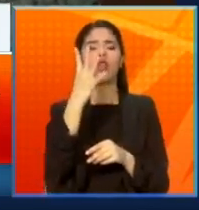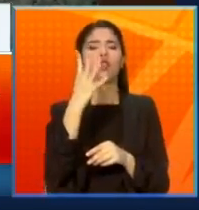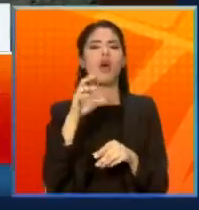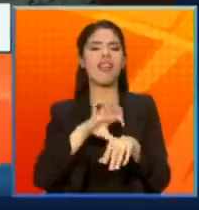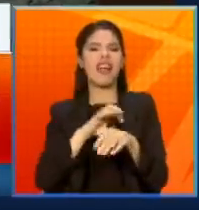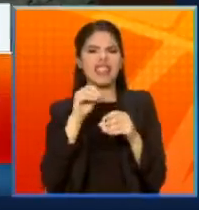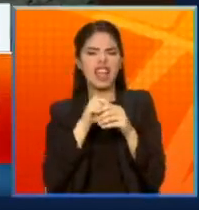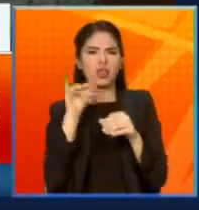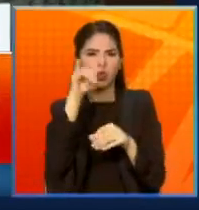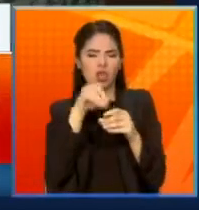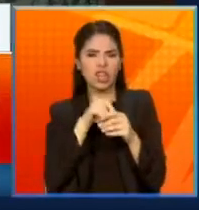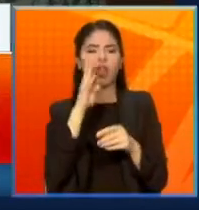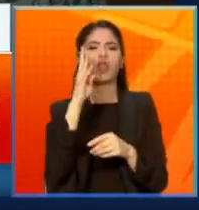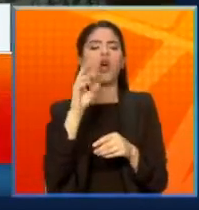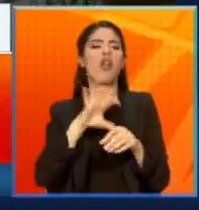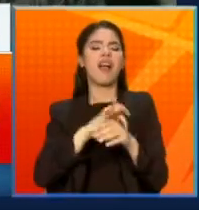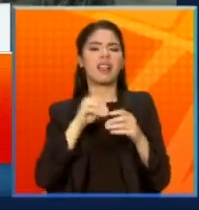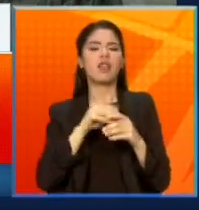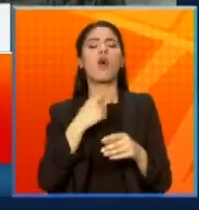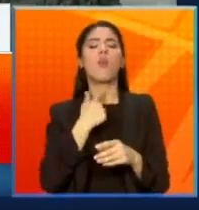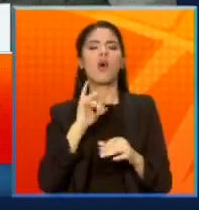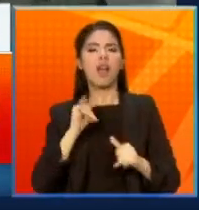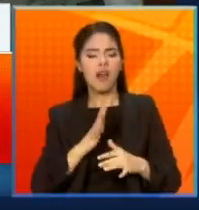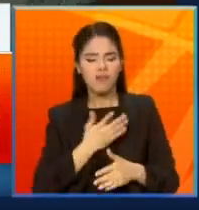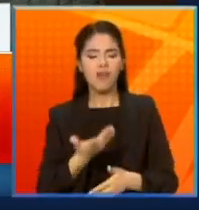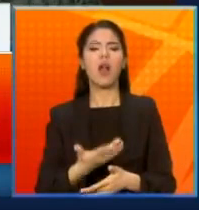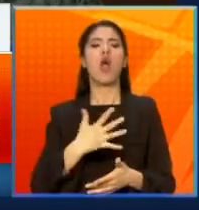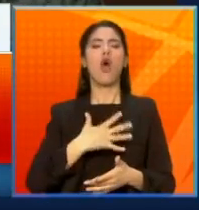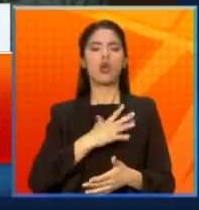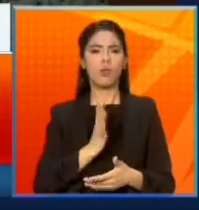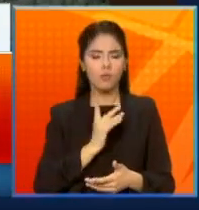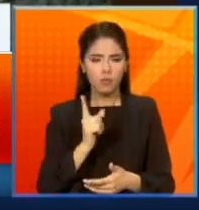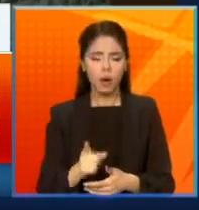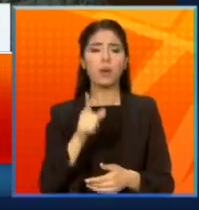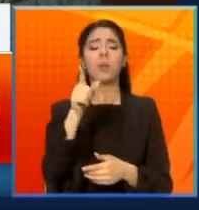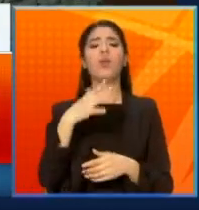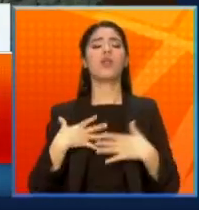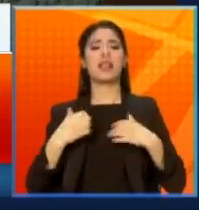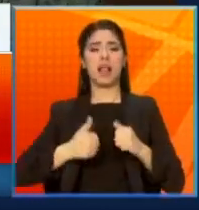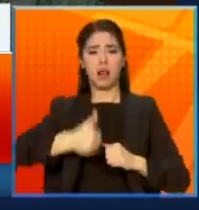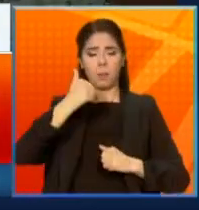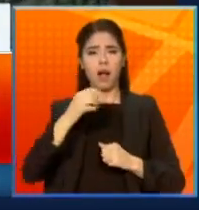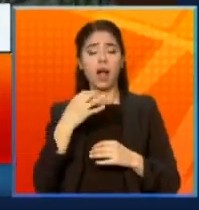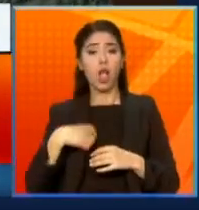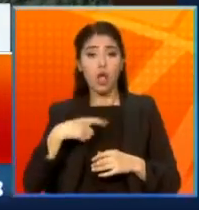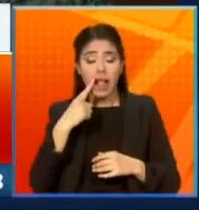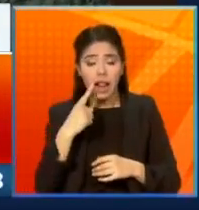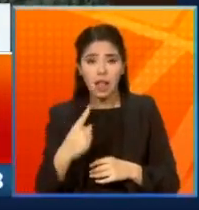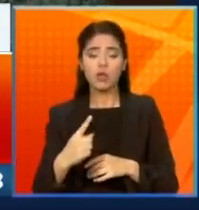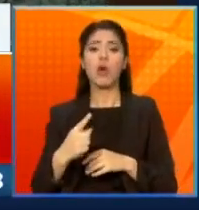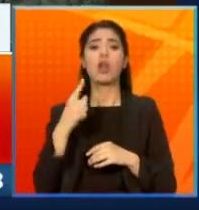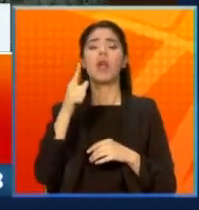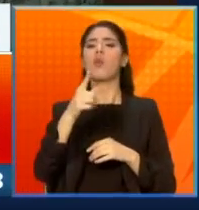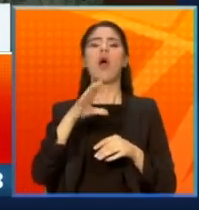öksürük, 2 hastada ise boğaz ağrısının olduğu tespit edilmesiydi. Ancak Bakan Fahrettin Koca şunun altını özellikle çizdi. Hiçbirinde